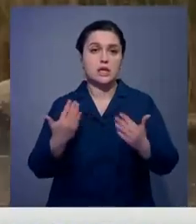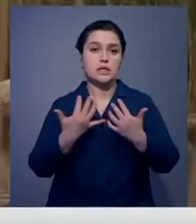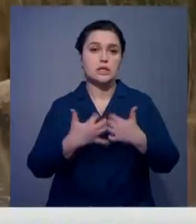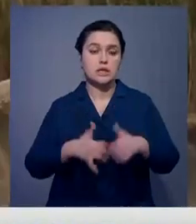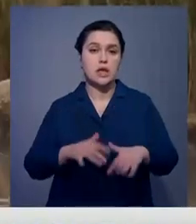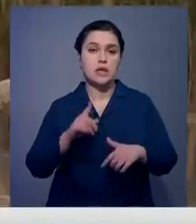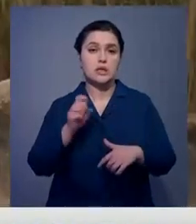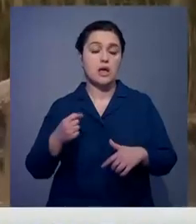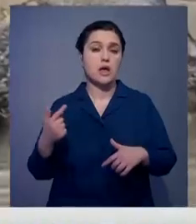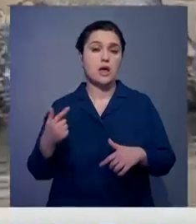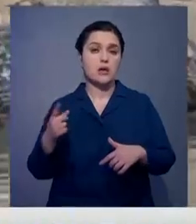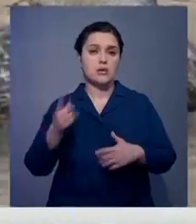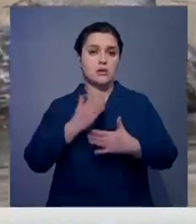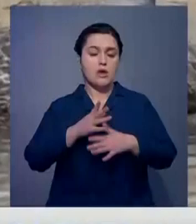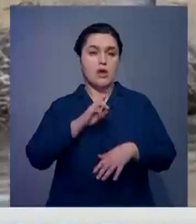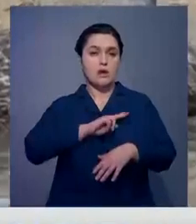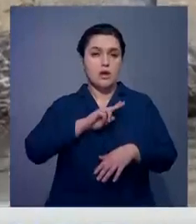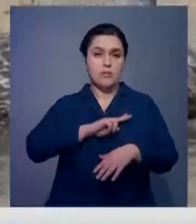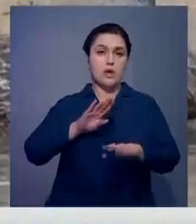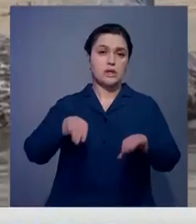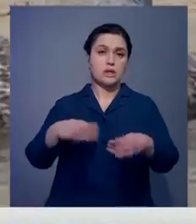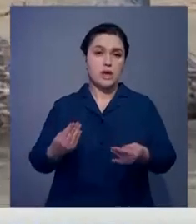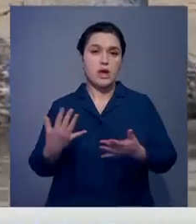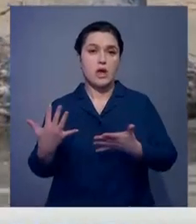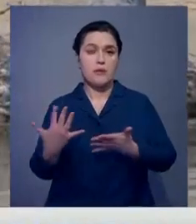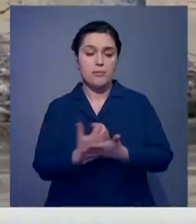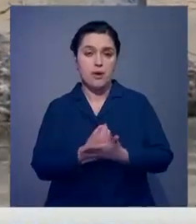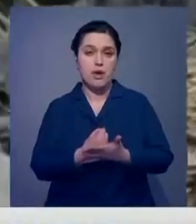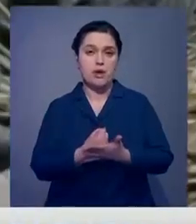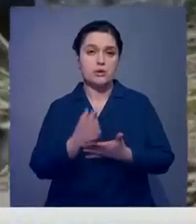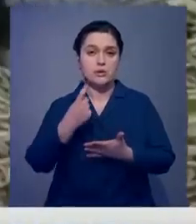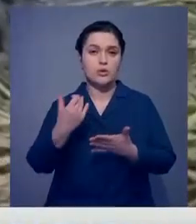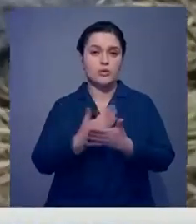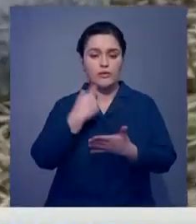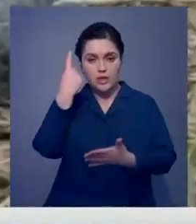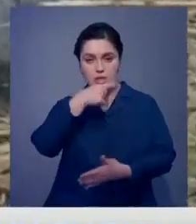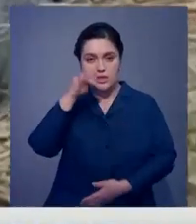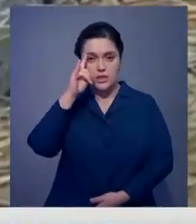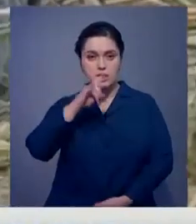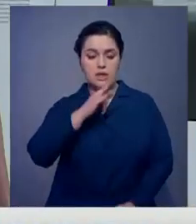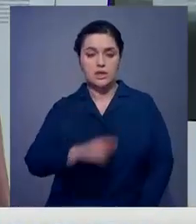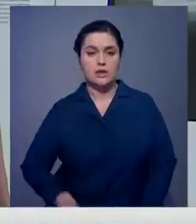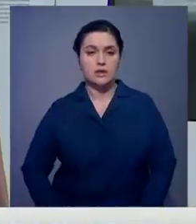За самоотверженную гражданскую позицию девушка удостоилась победы в проекте «100 новых лиц Казахстана».